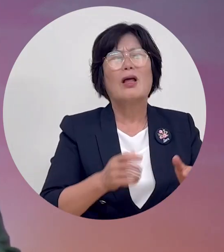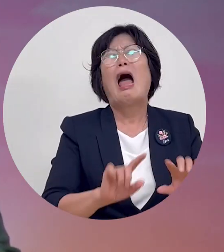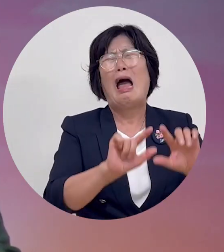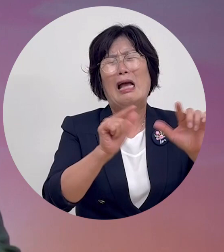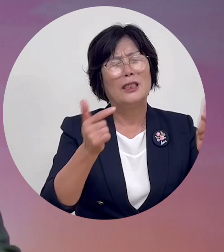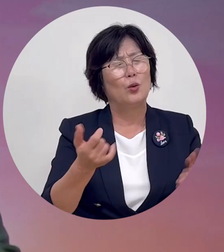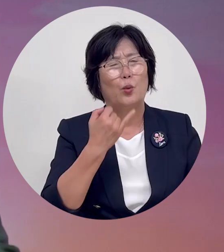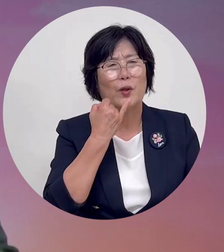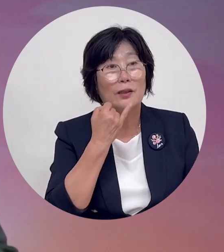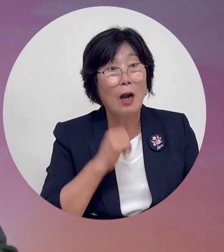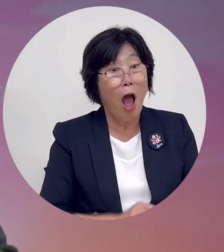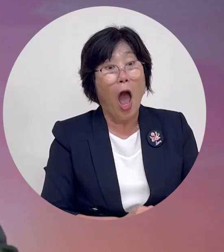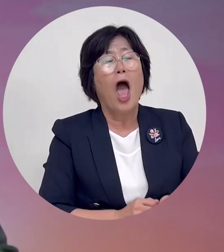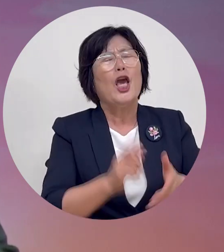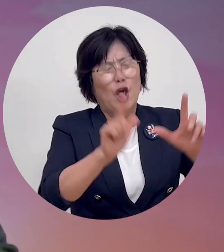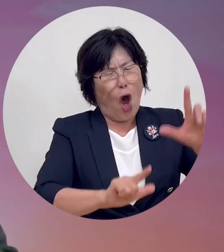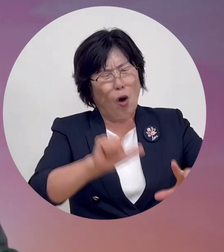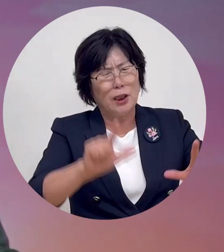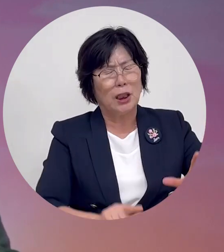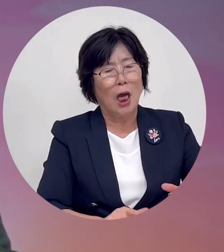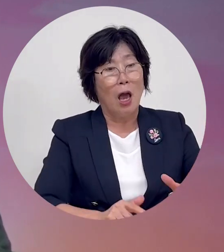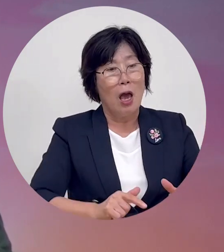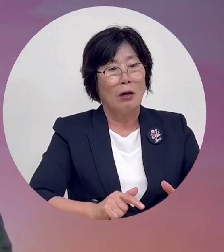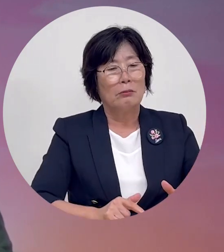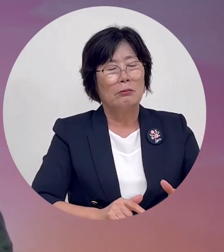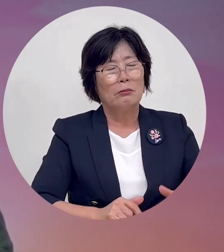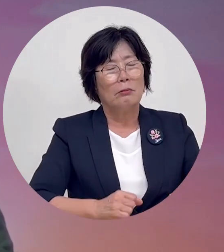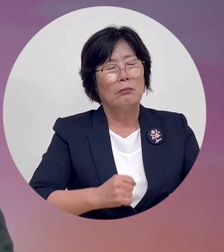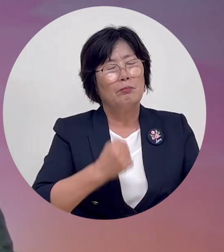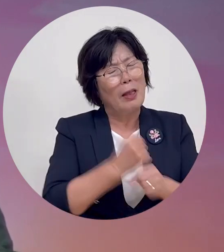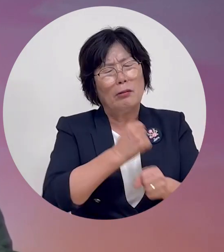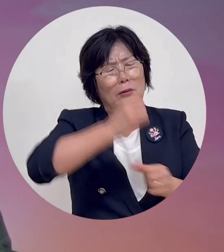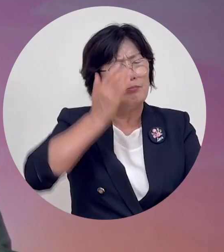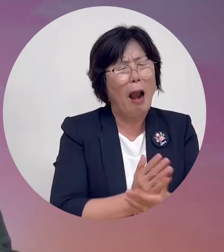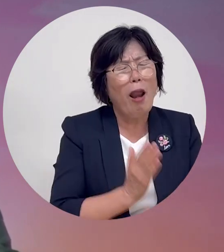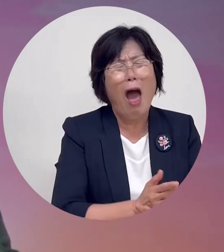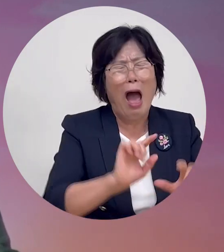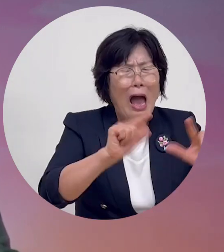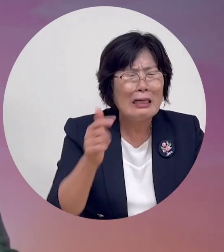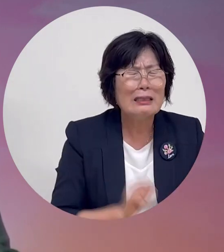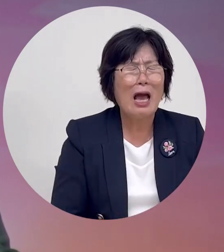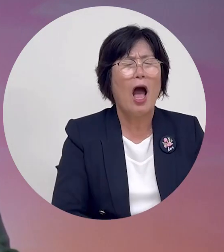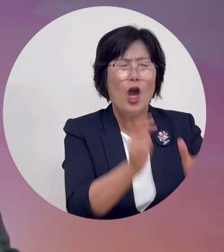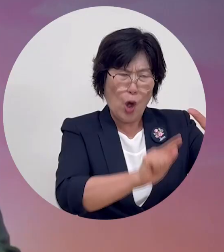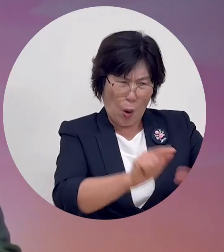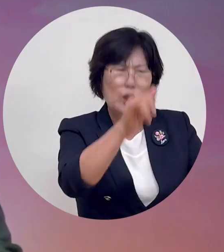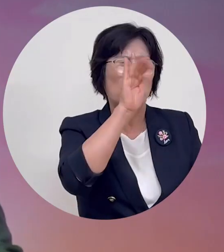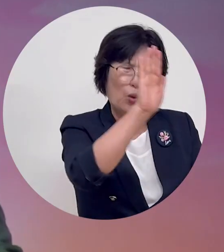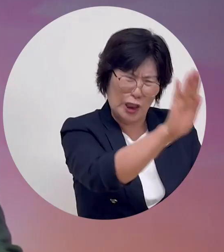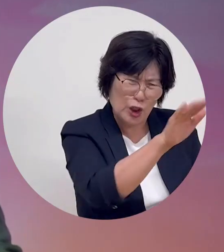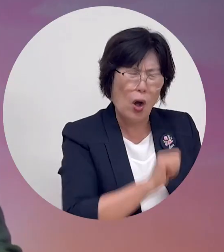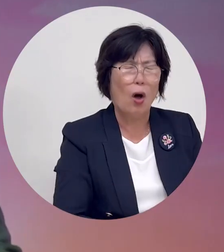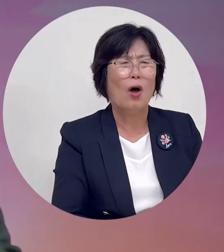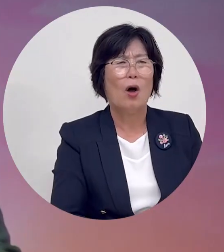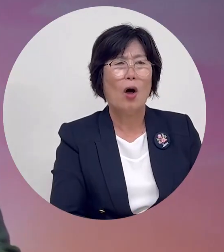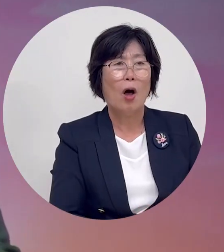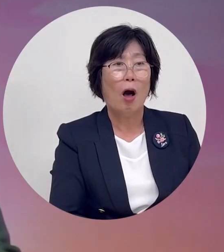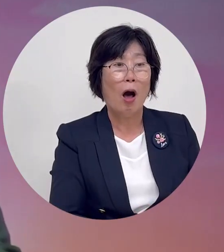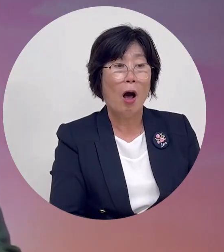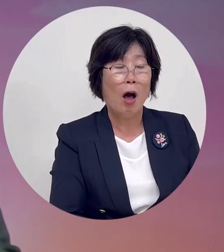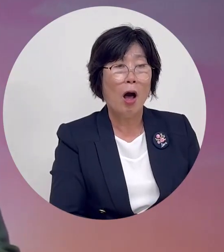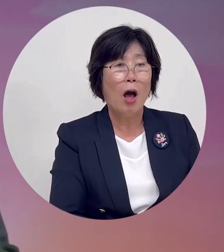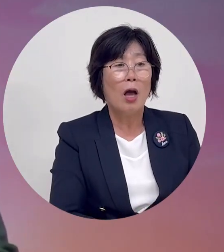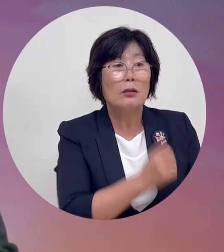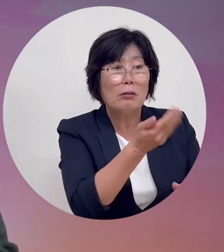그러니까 우리는 형식 갖춰서 기도하지 말라 이 말 아니에요. 형식을 갖춰서 예수님을 빼고 하는 기도는